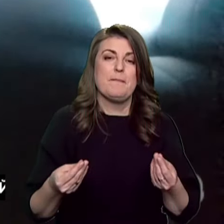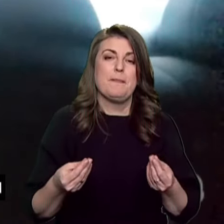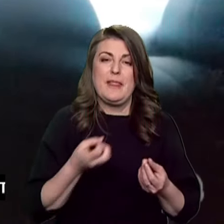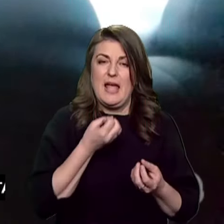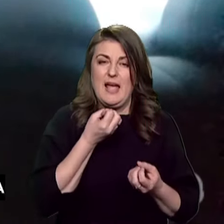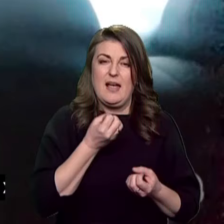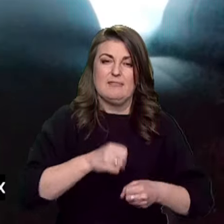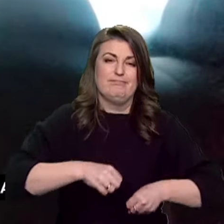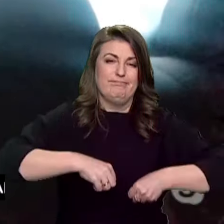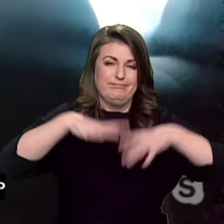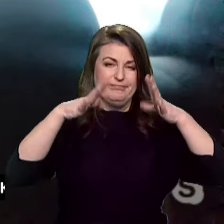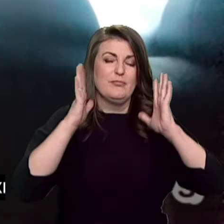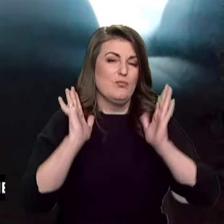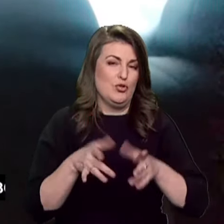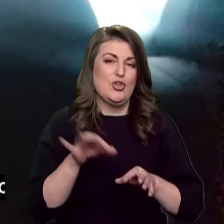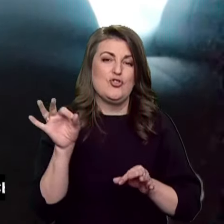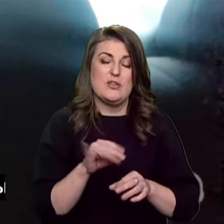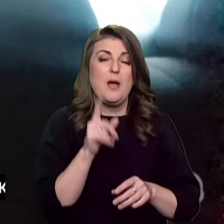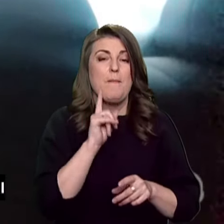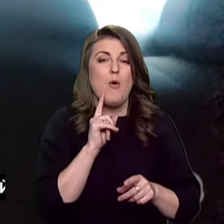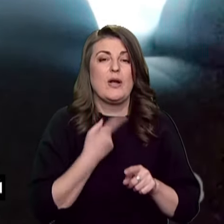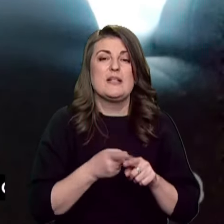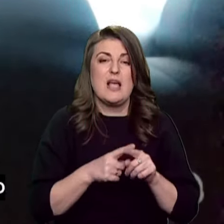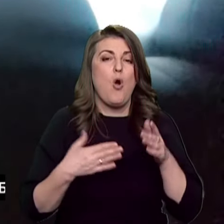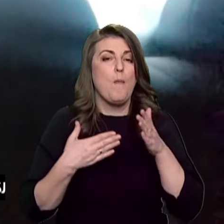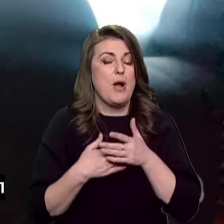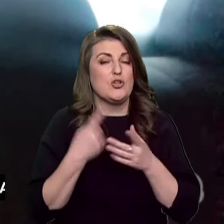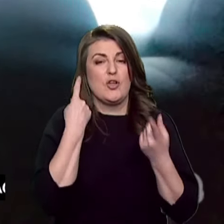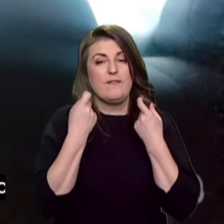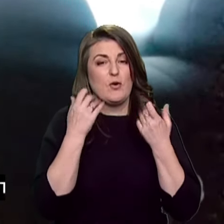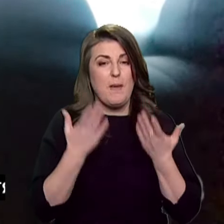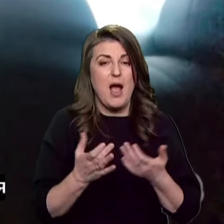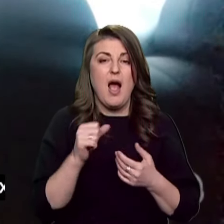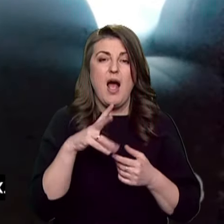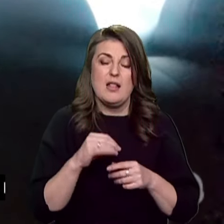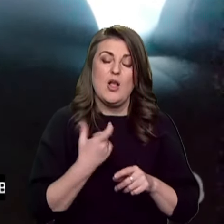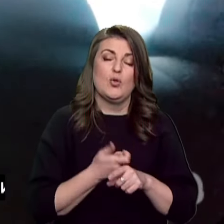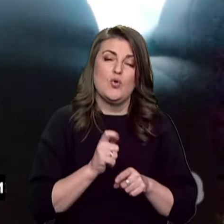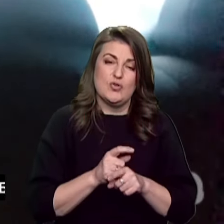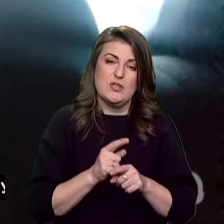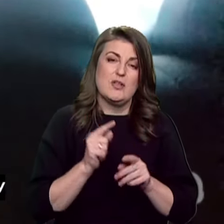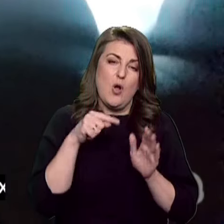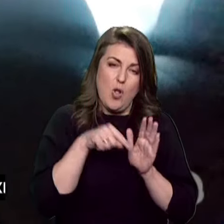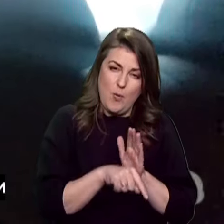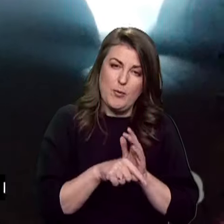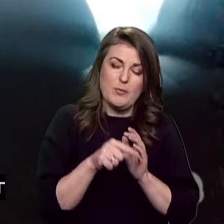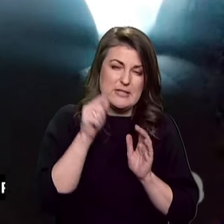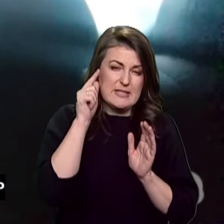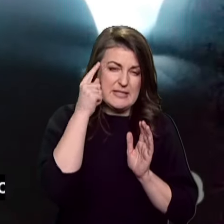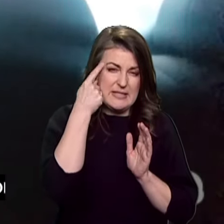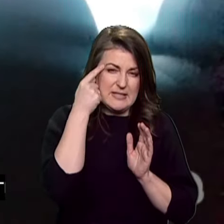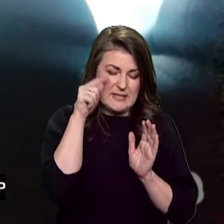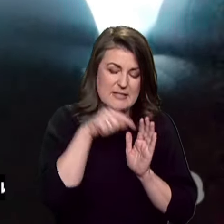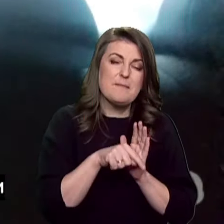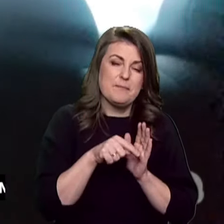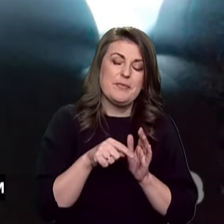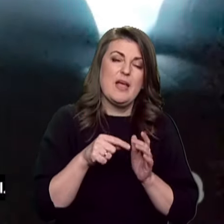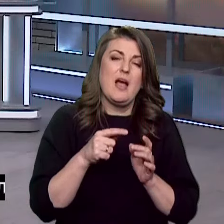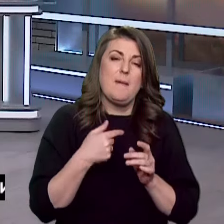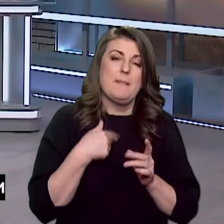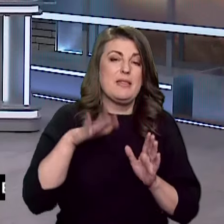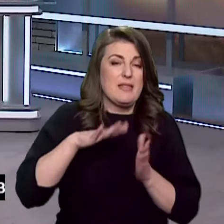буде частіше. Поки що це обмежена інформація, але досить глибокого натяку. Далі будемо бачити.